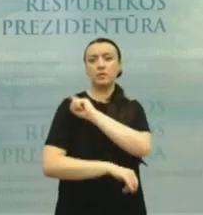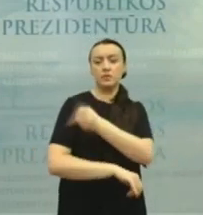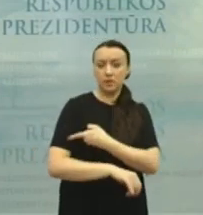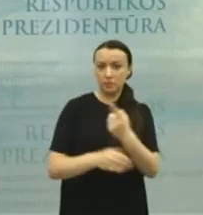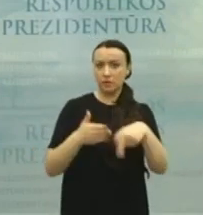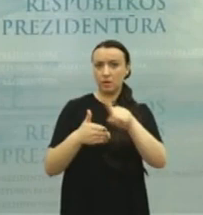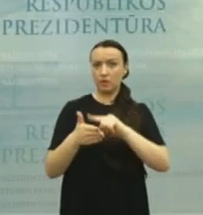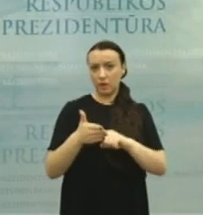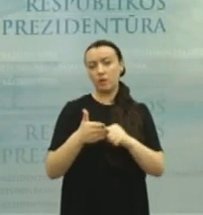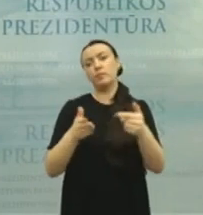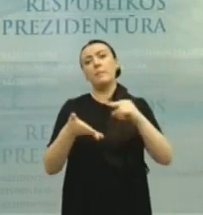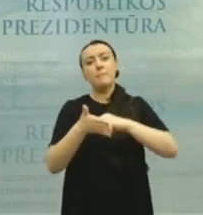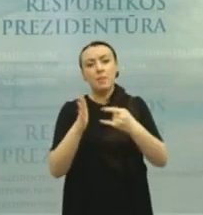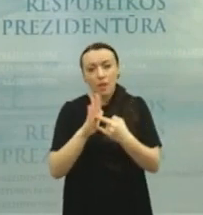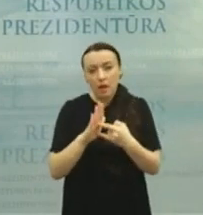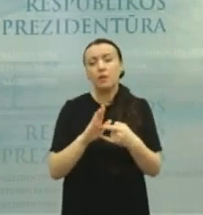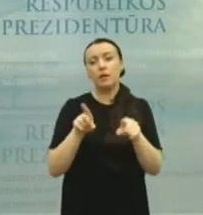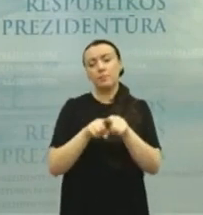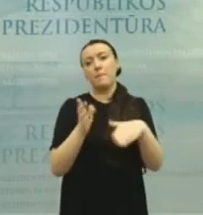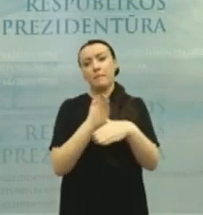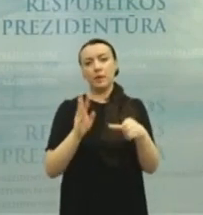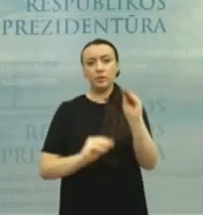stiprinimo planą. Na ir